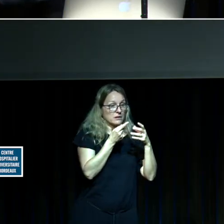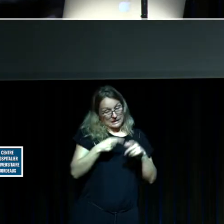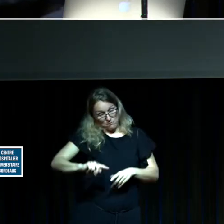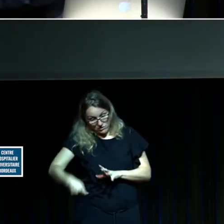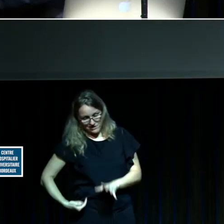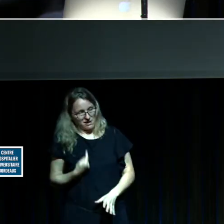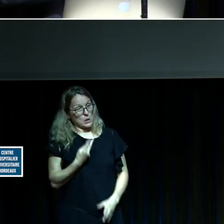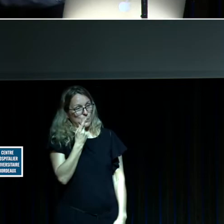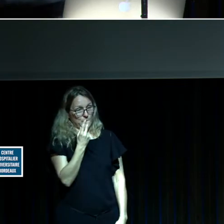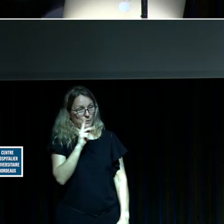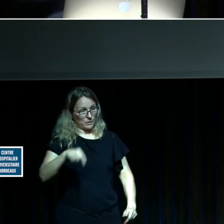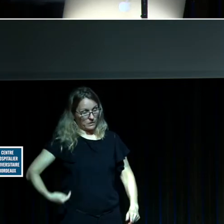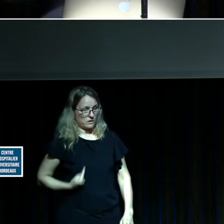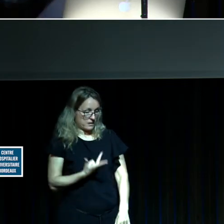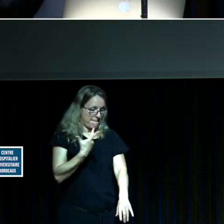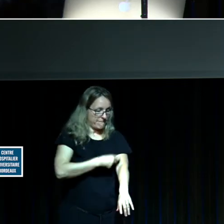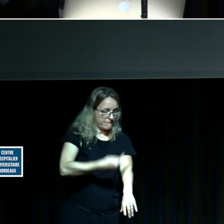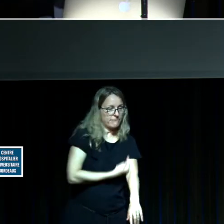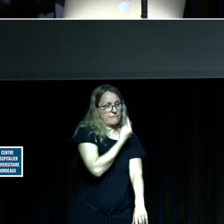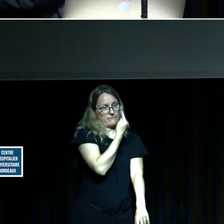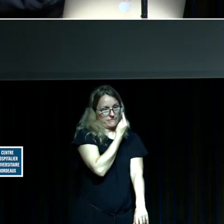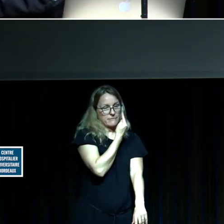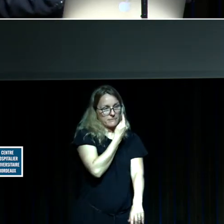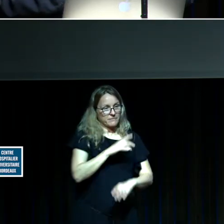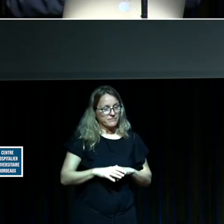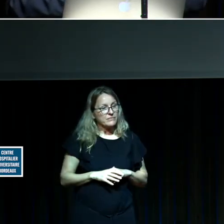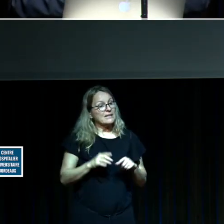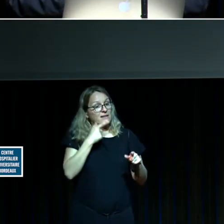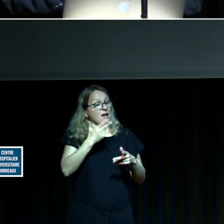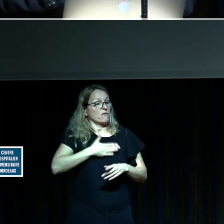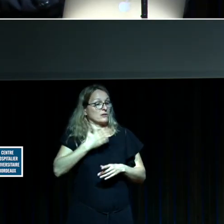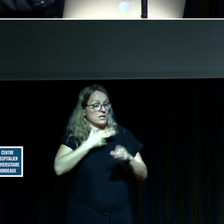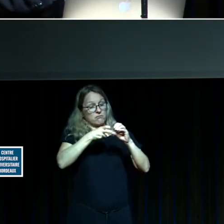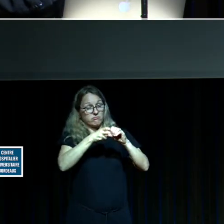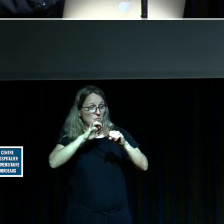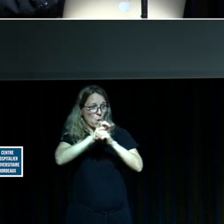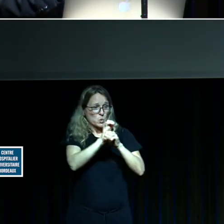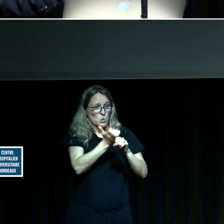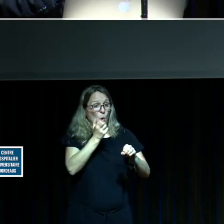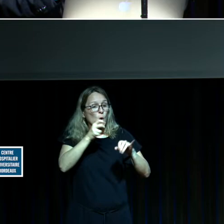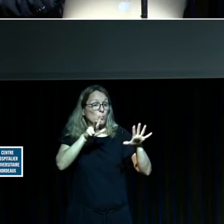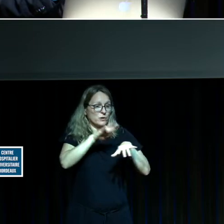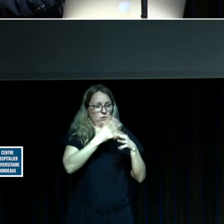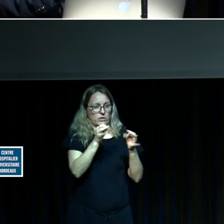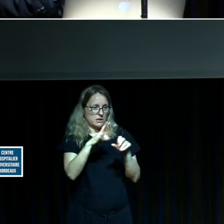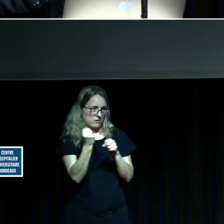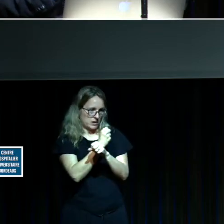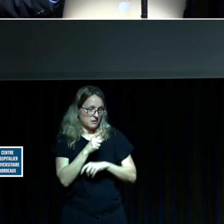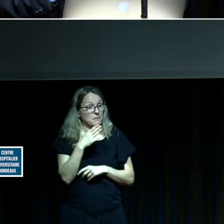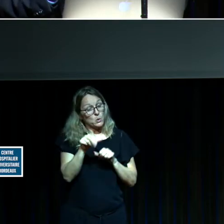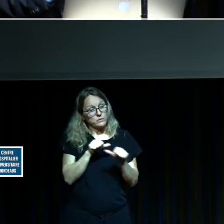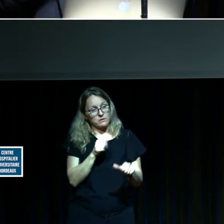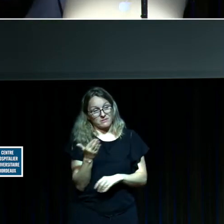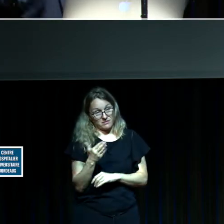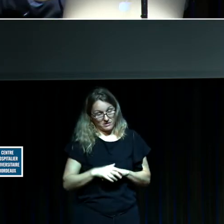plus écouvillon, hein, thrombolyse plus thrombectomie mécanique, permet de déboucher l'artère au moins 8 fois sur 10, à condition, une fois